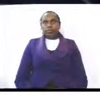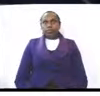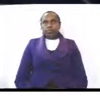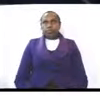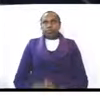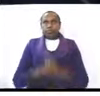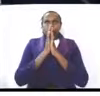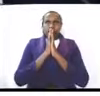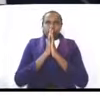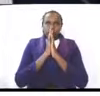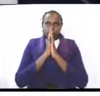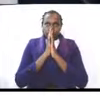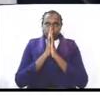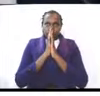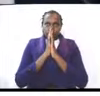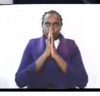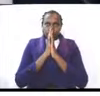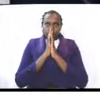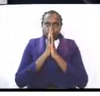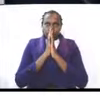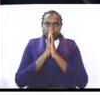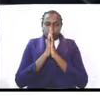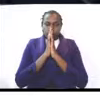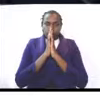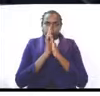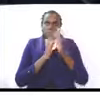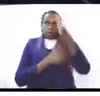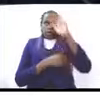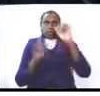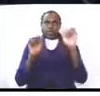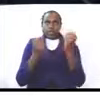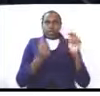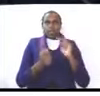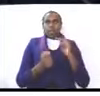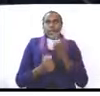Na tuombe. Bwana uturehemu.